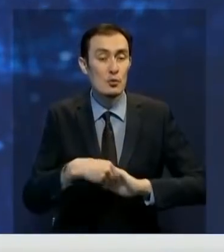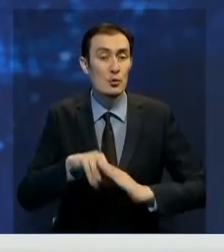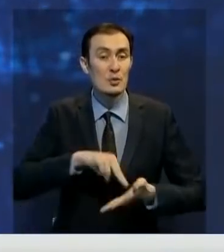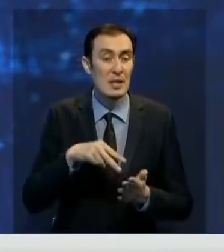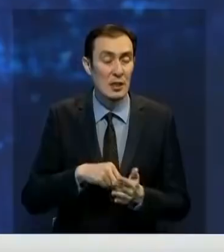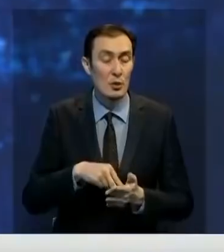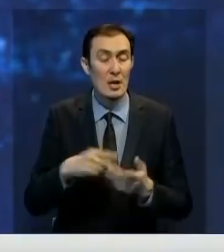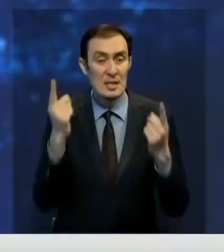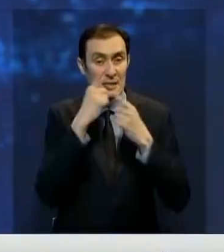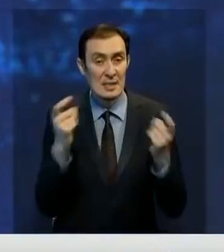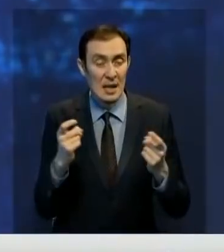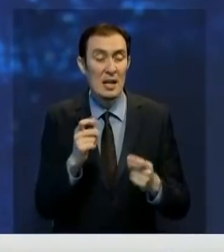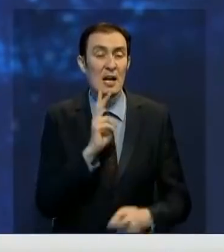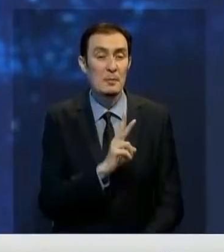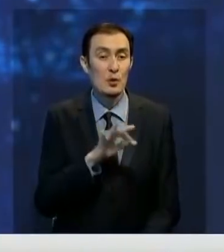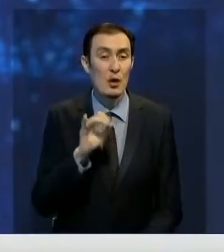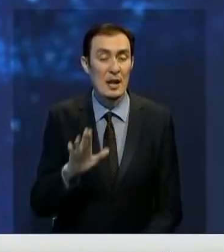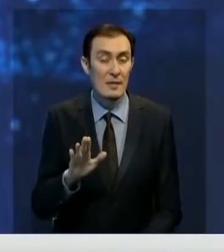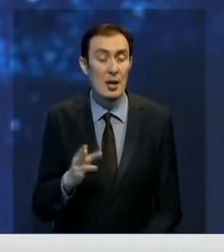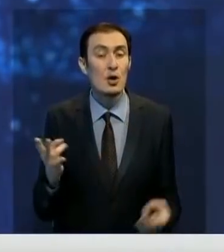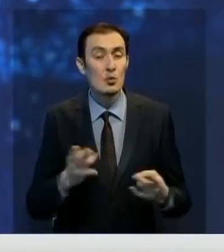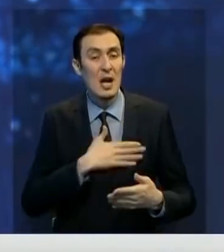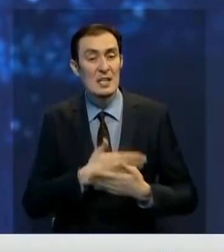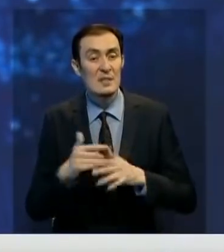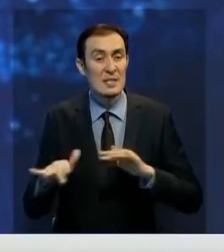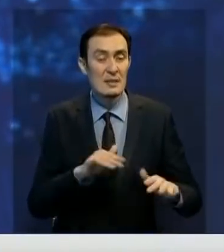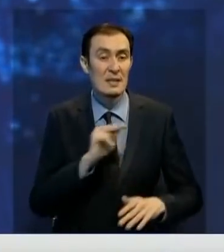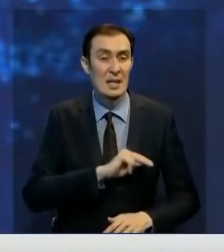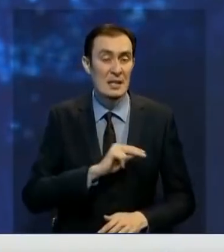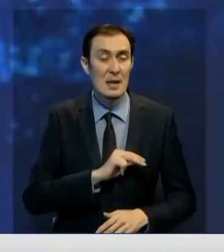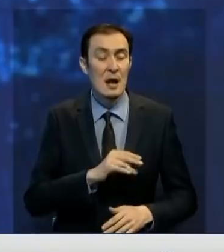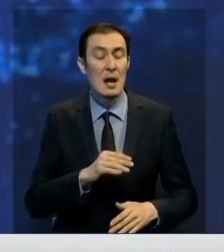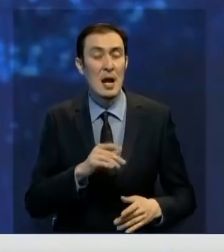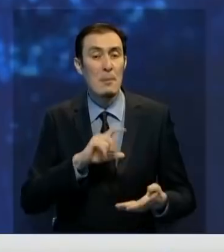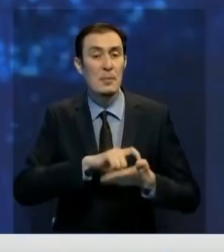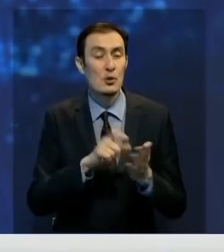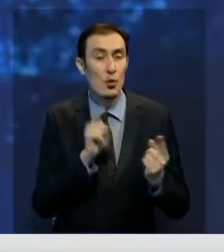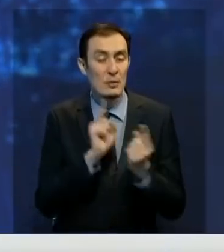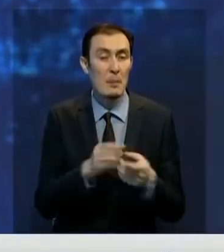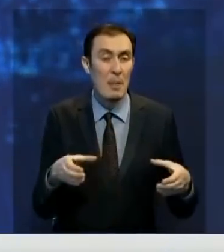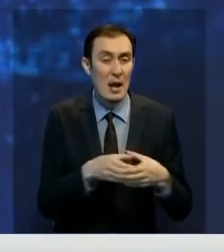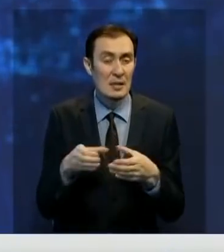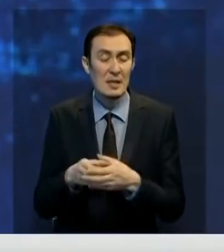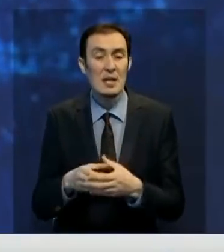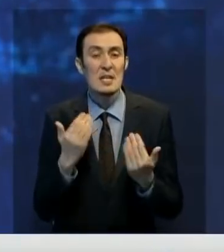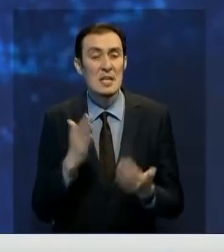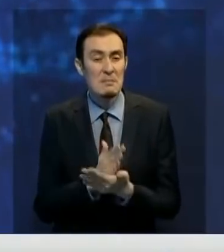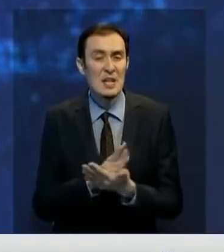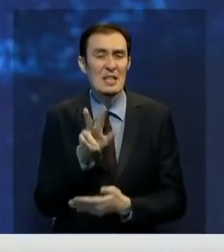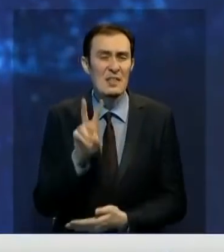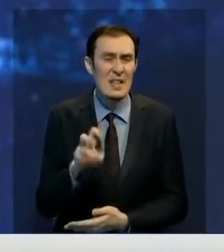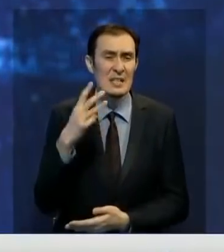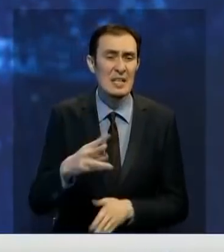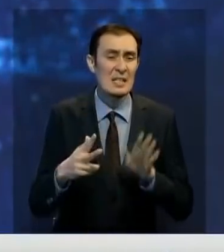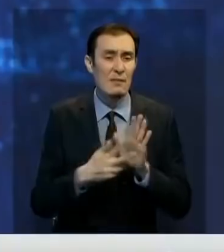сказал касым-жомарт токаев следует активизировать деятельность общественных приемных партия по всей стране имеет 3 ст